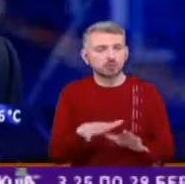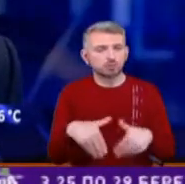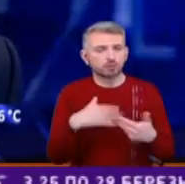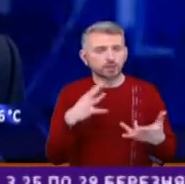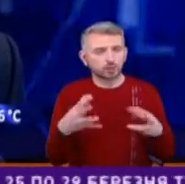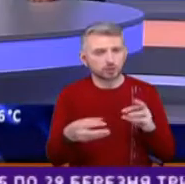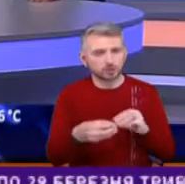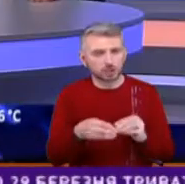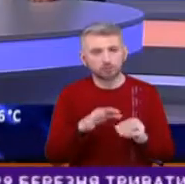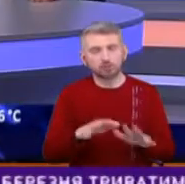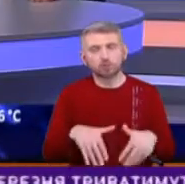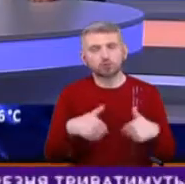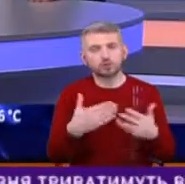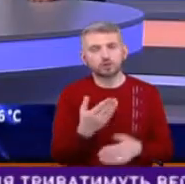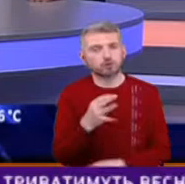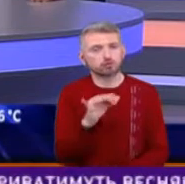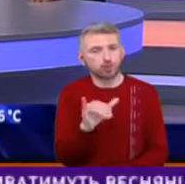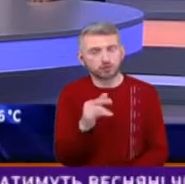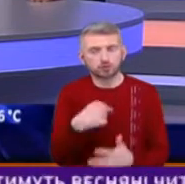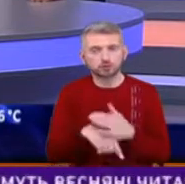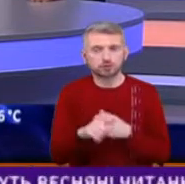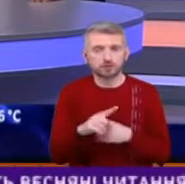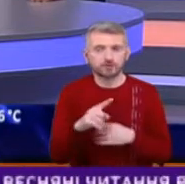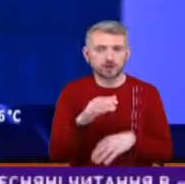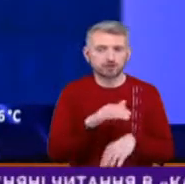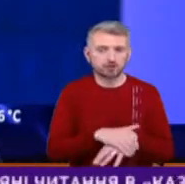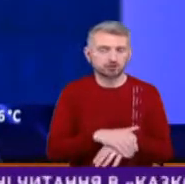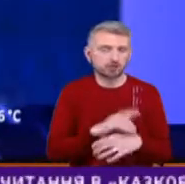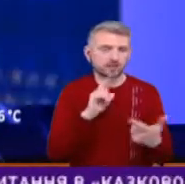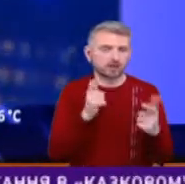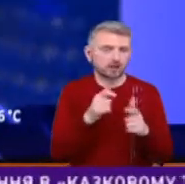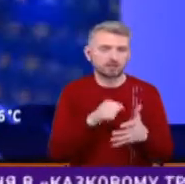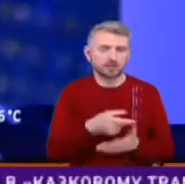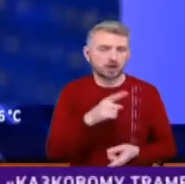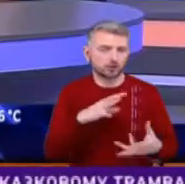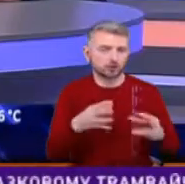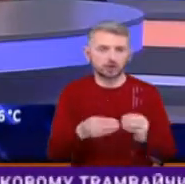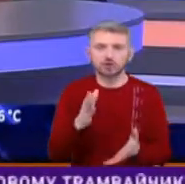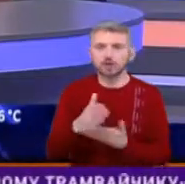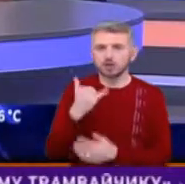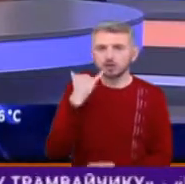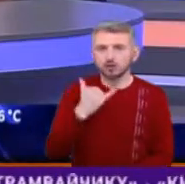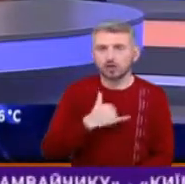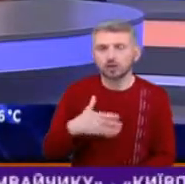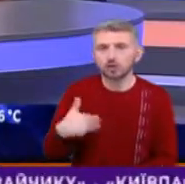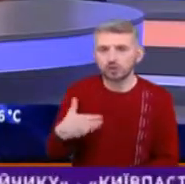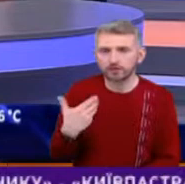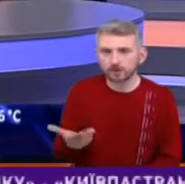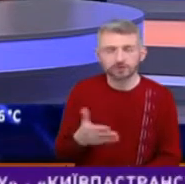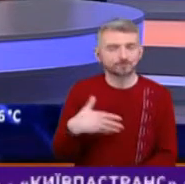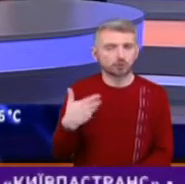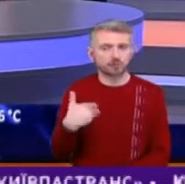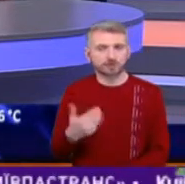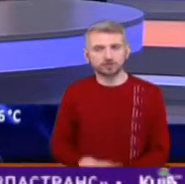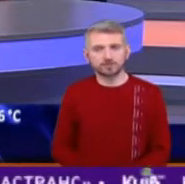то пропонується шоу, тому що фактично відволікається від Є телефонний дзвінок. Алло, добрий вечір. Алло. Добрий вечір. Добрий